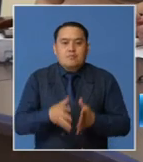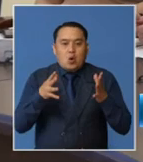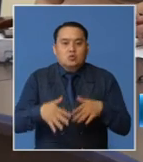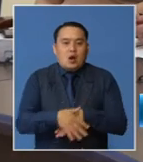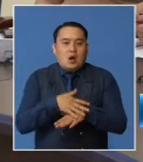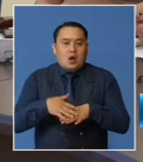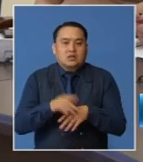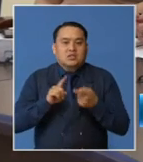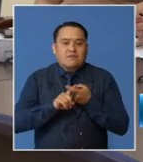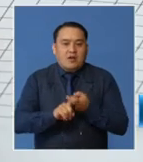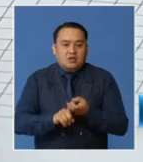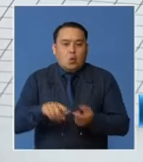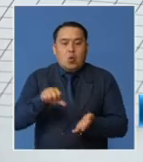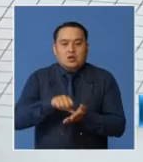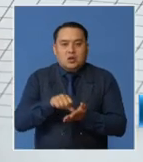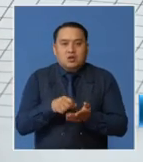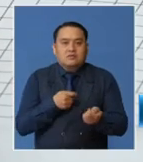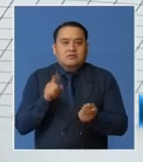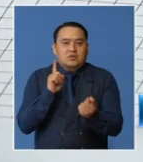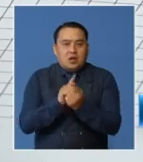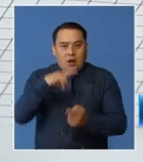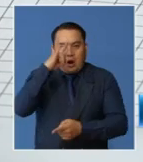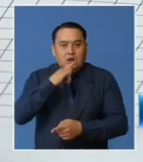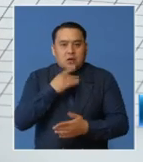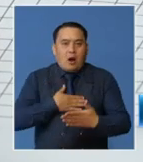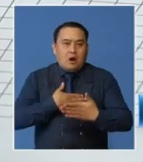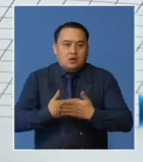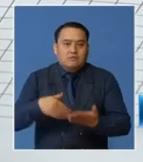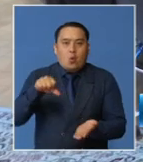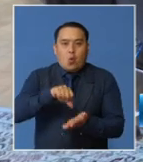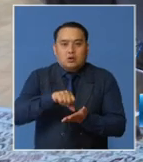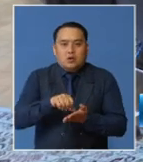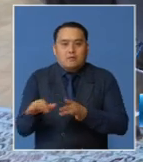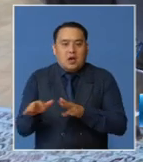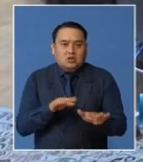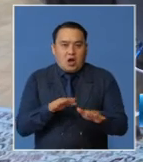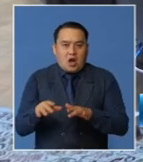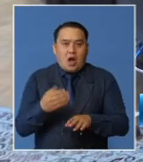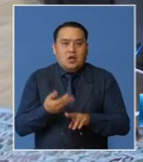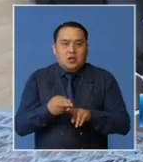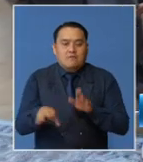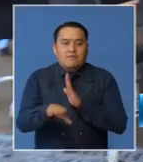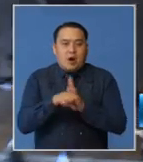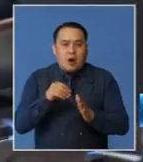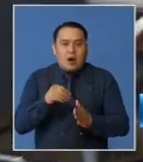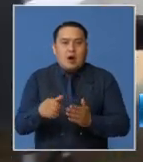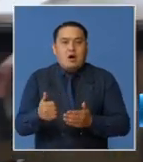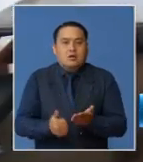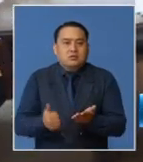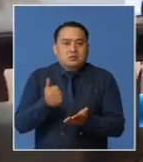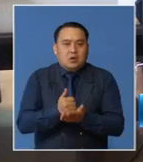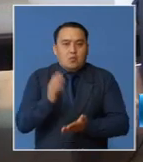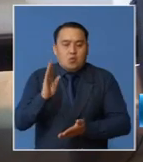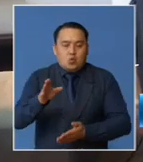граждан. В связи с этим участники встречи просят казахстанцев принять активное участие в этом процессе. Ведь именно от выбора достойного кандидата